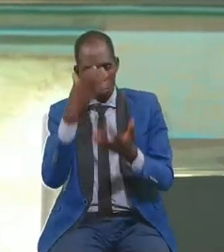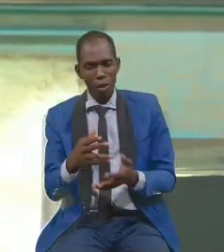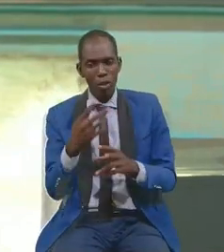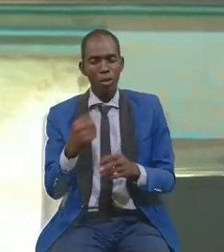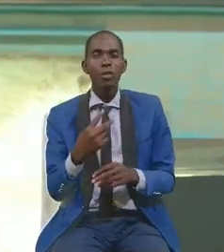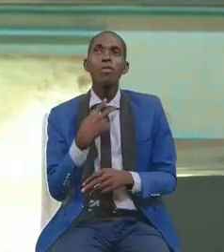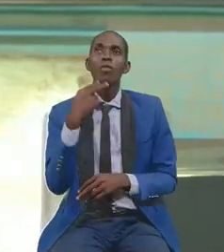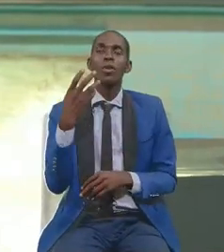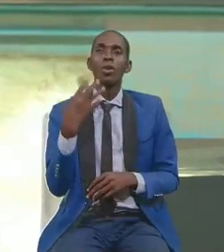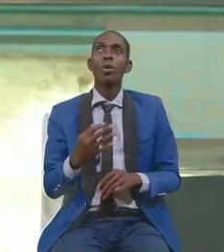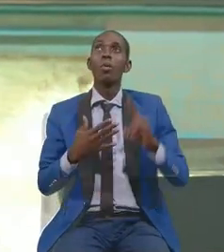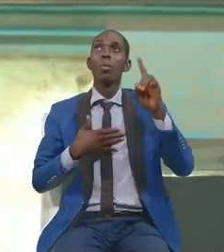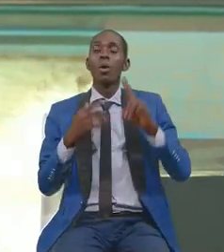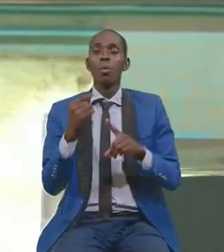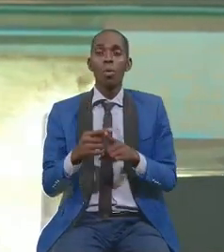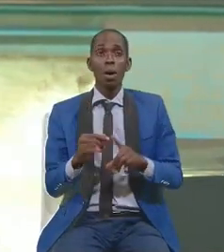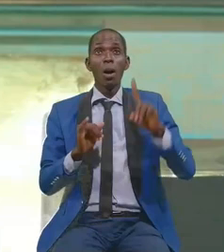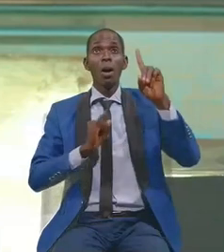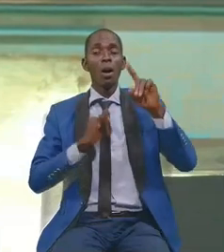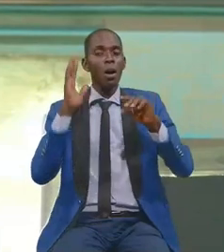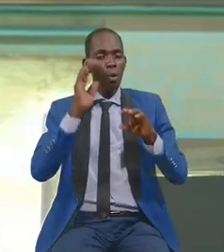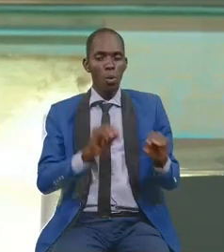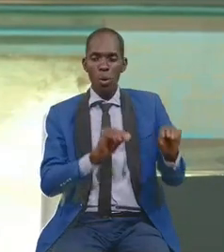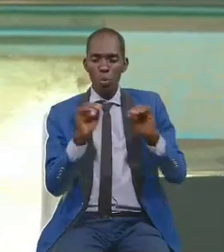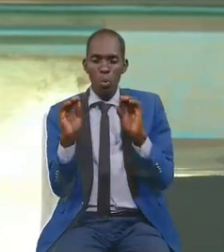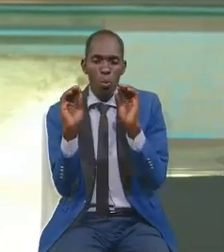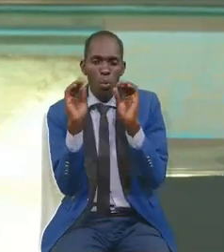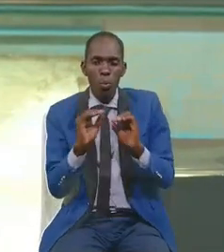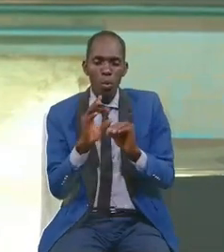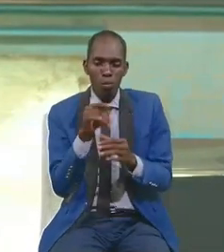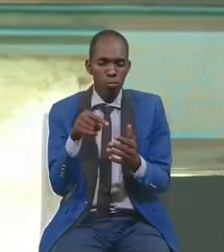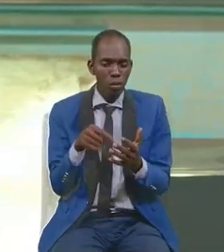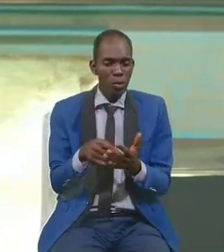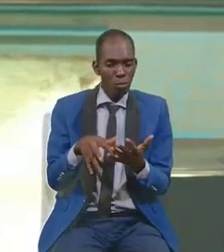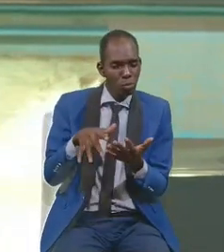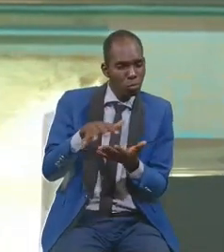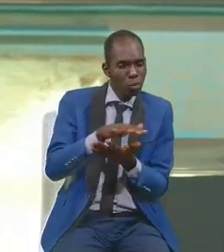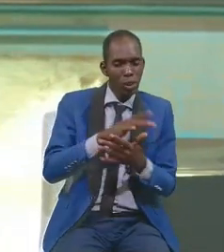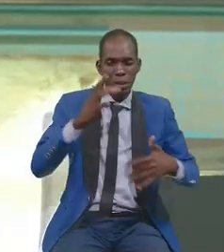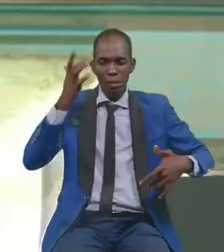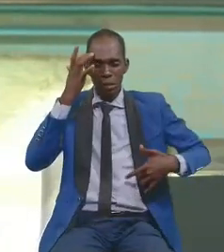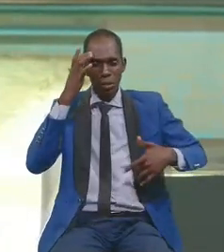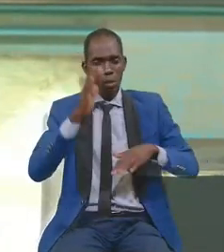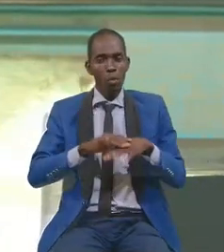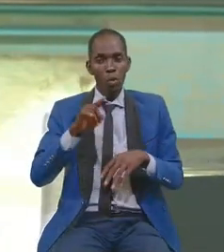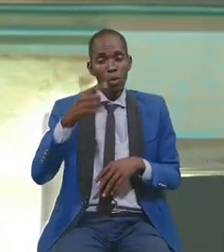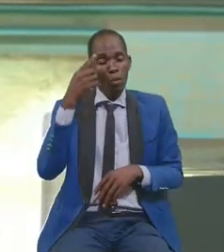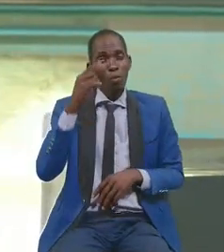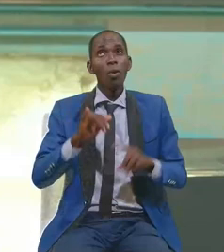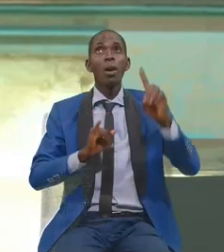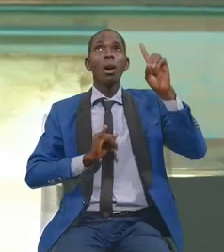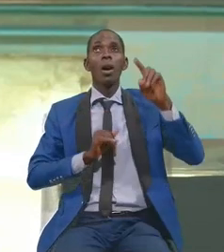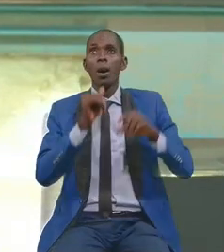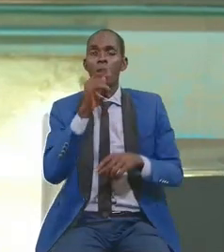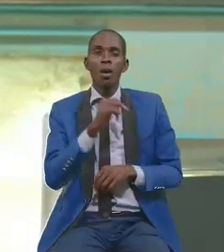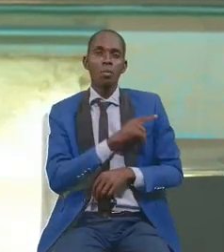mettrai aucune des maladies dont j'ai frappé les Égyptiens, car je suis l'Éternel qui te guérit.